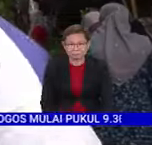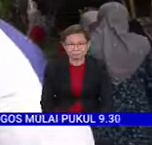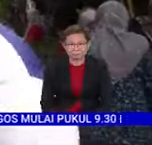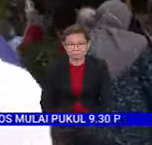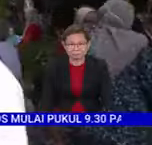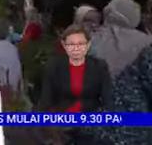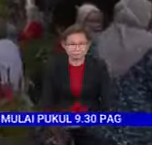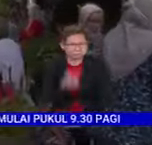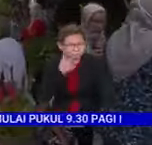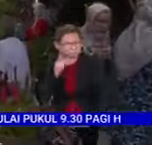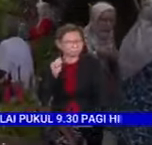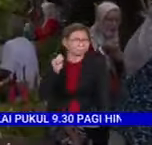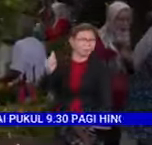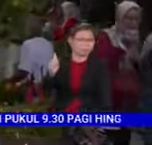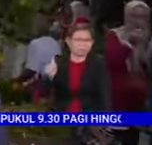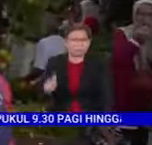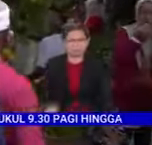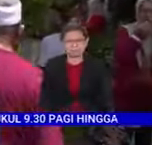Dau.